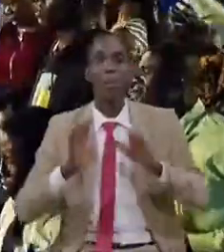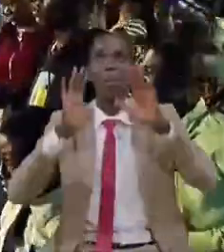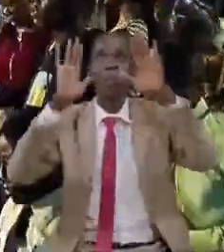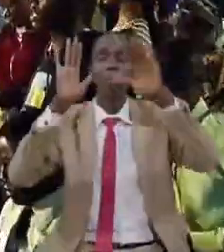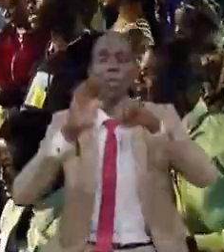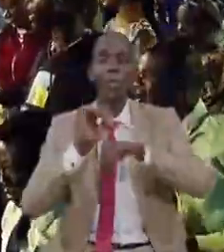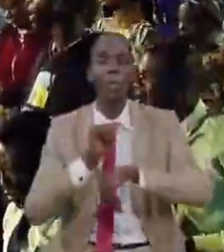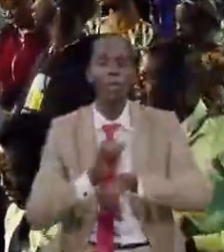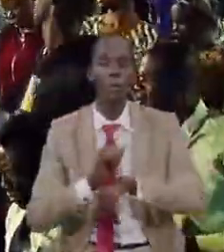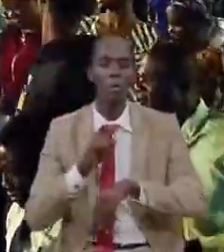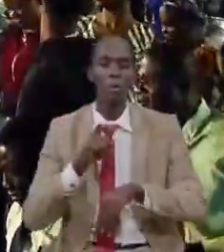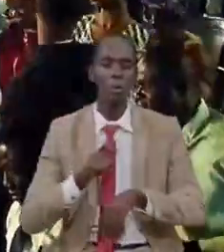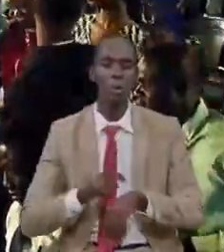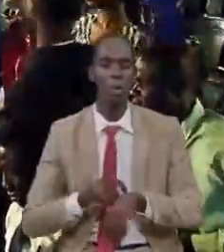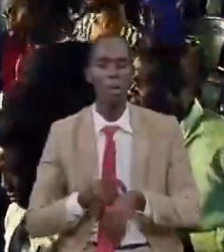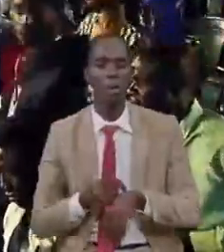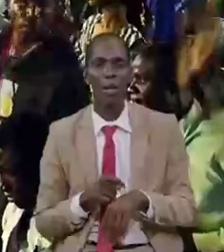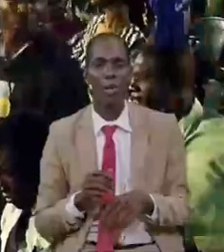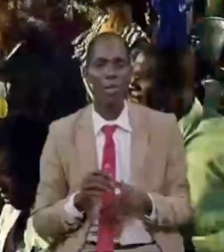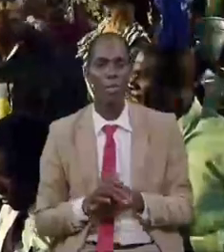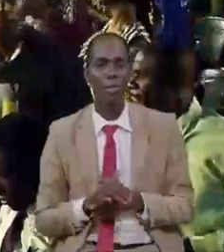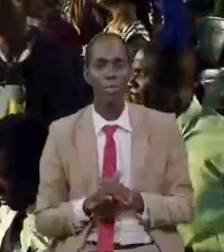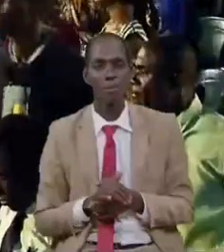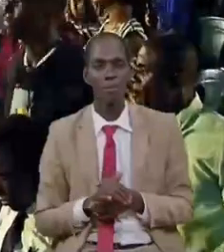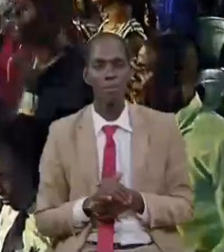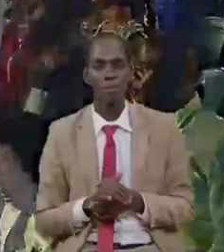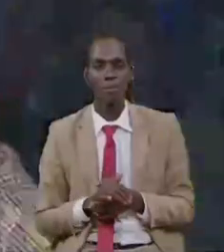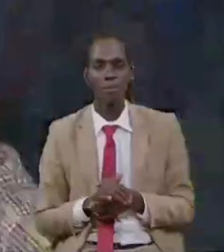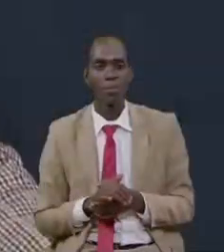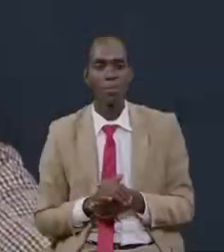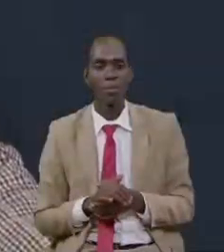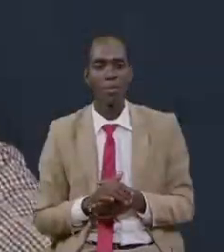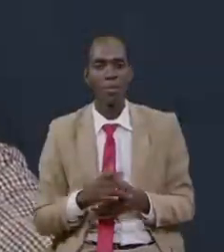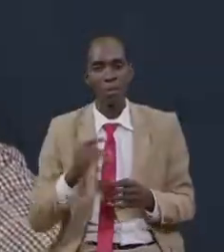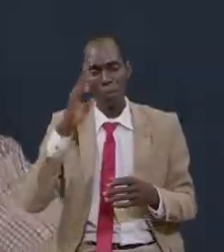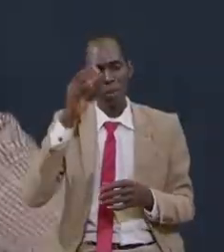Moment de miracle. Préparez-vous, l'homme de Dieu est là.